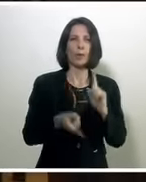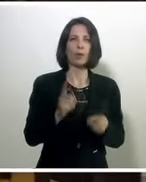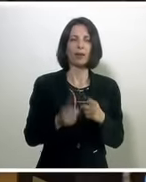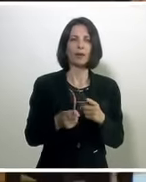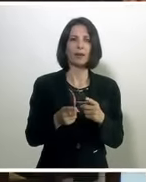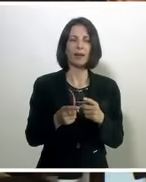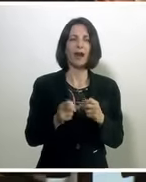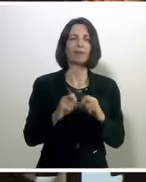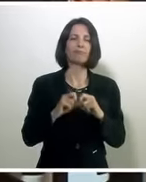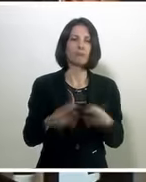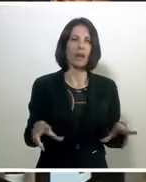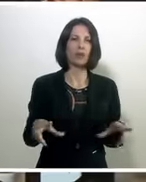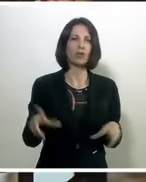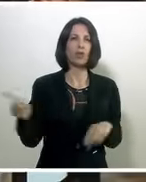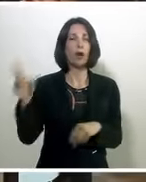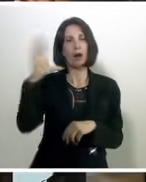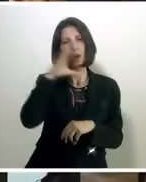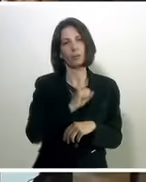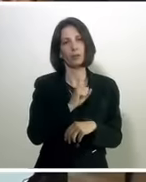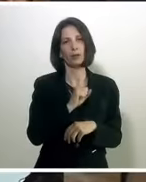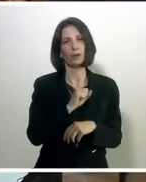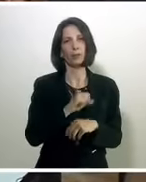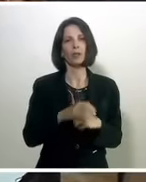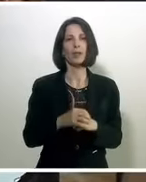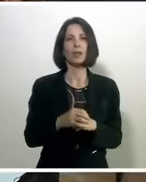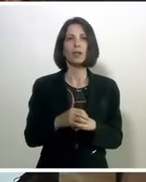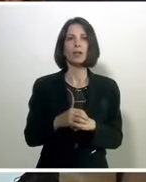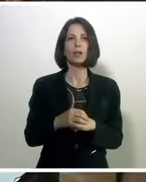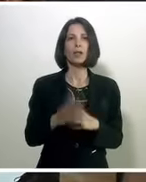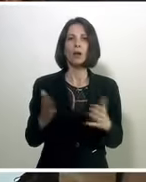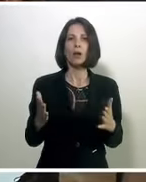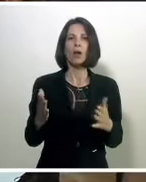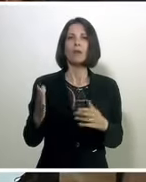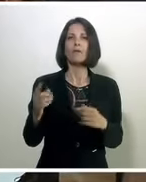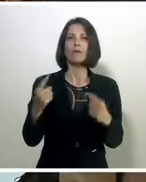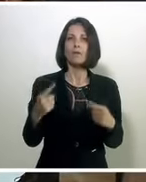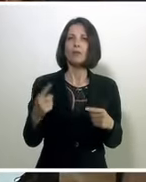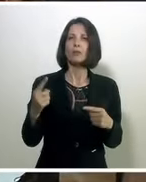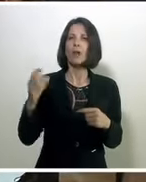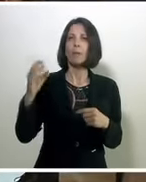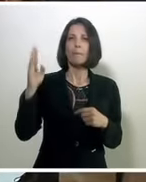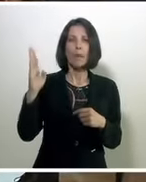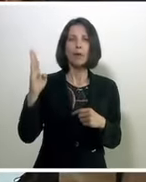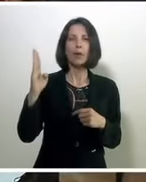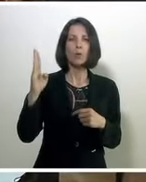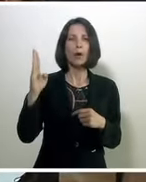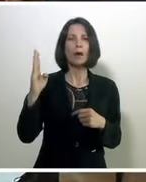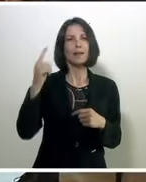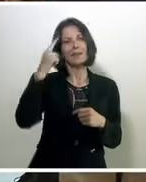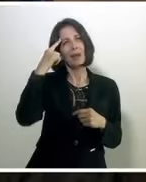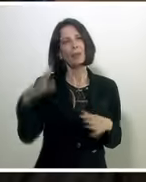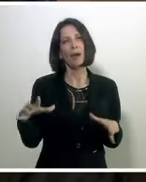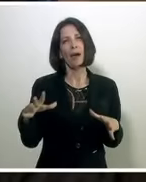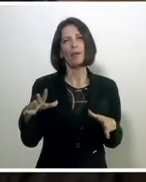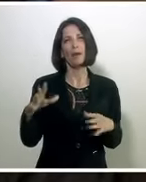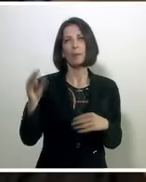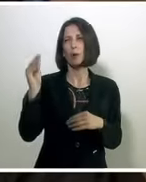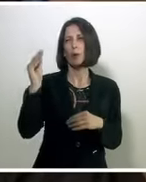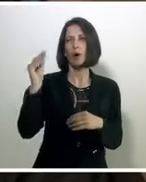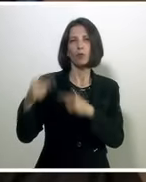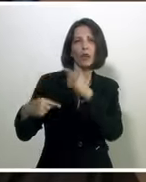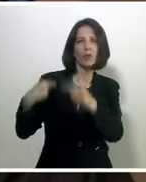di un modo di agire proprio di una generazione quella che aveva conosciuto la resistenza e ciò non può essere considerato